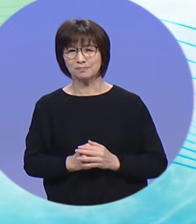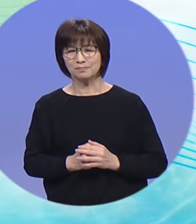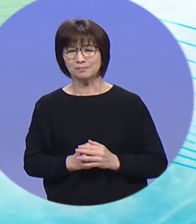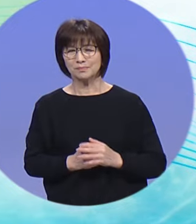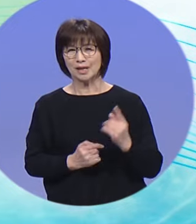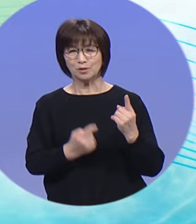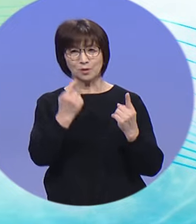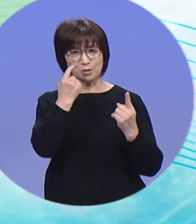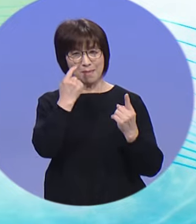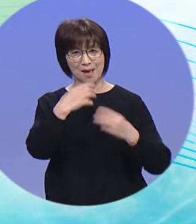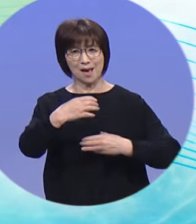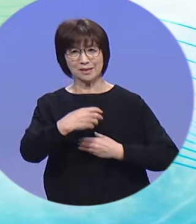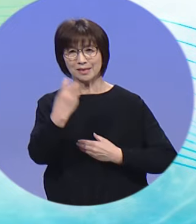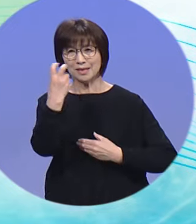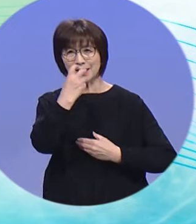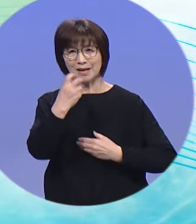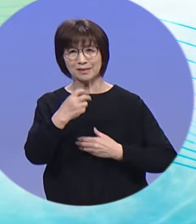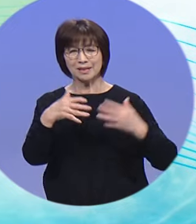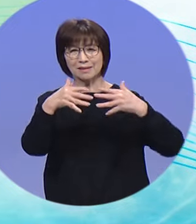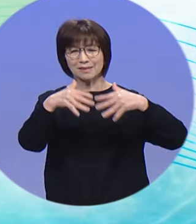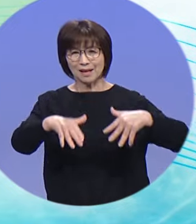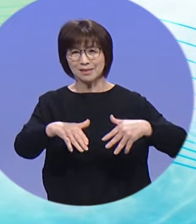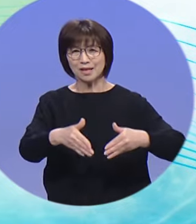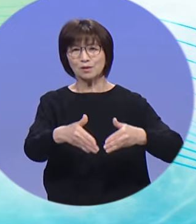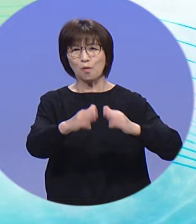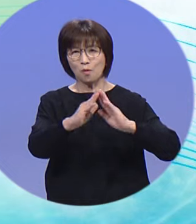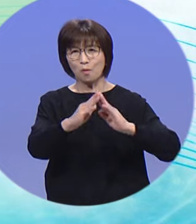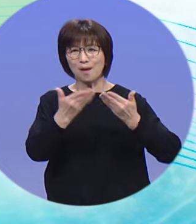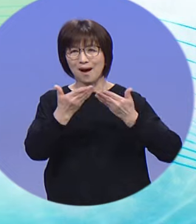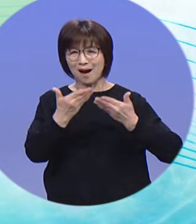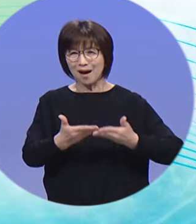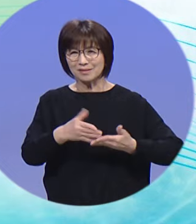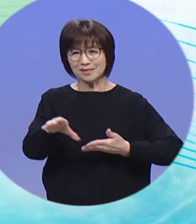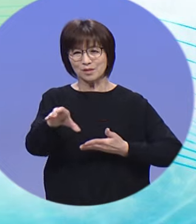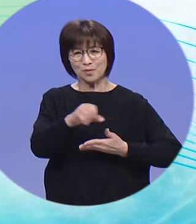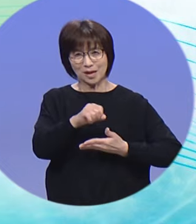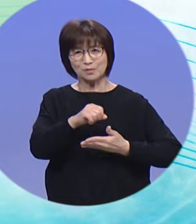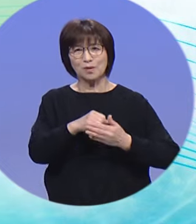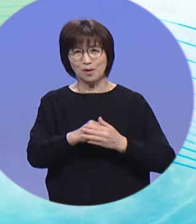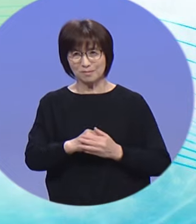一つ目は、危機管理体制の構築と安全の確保。